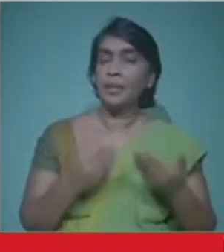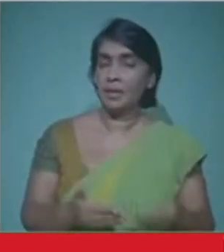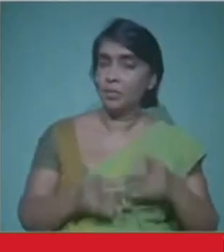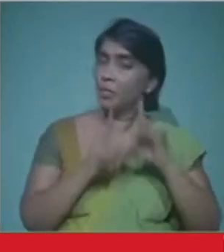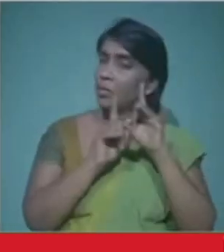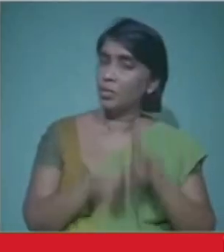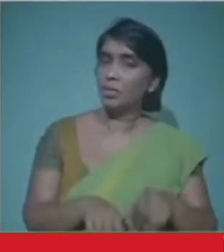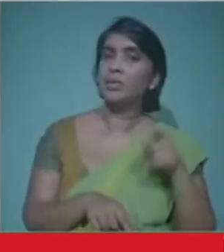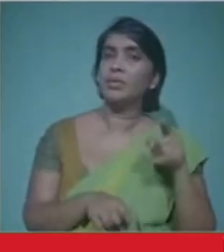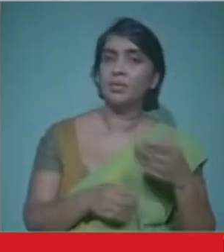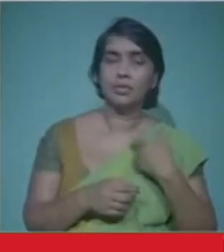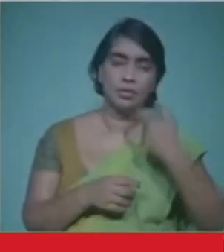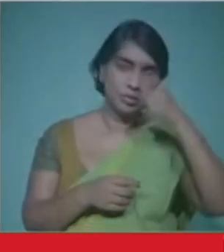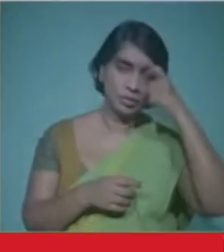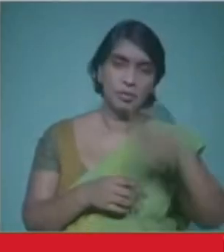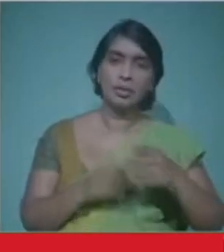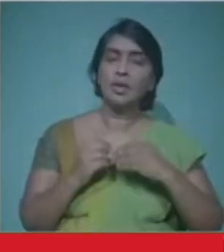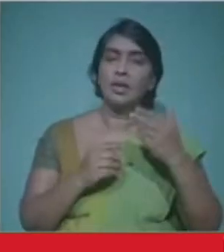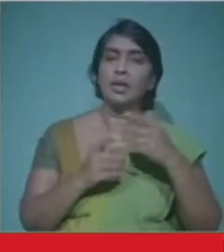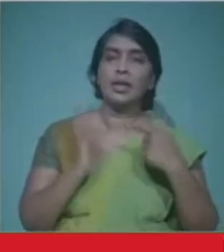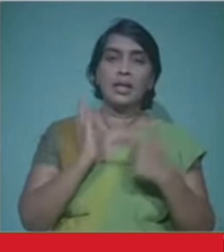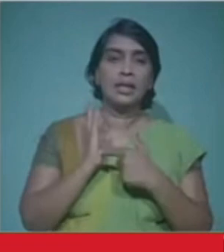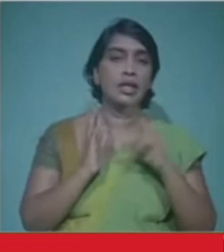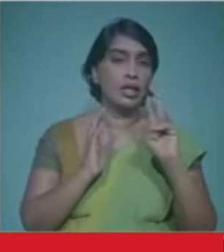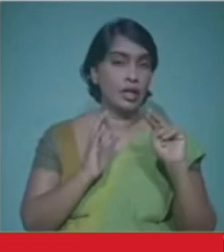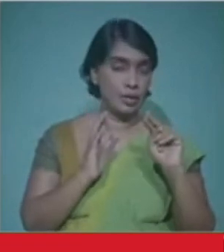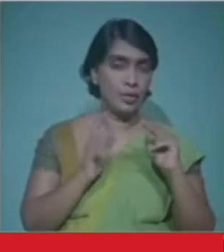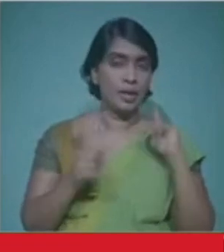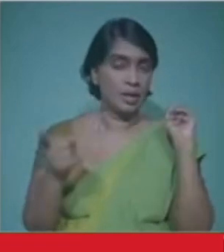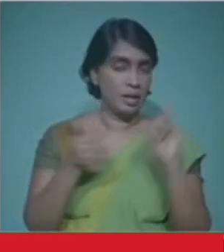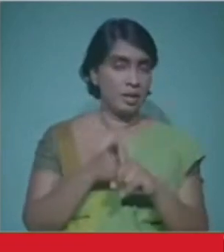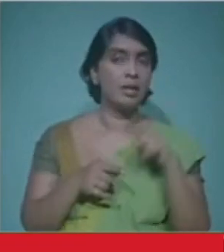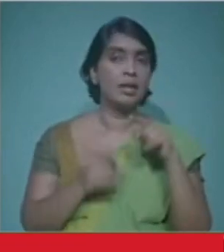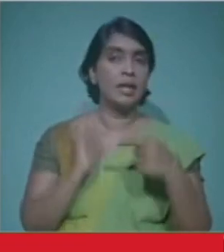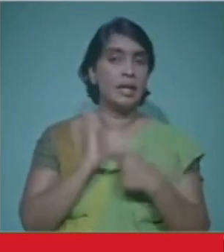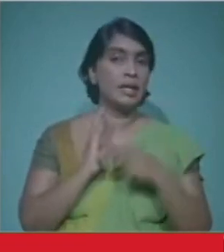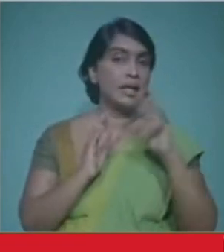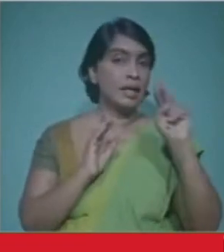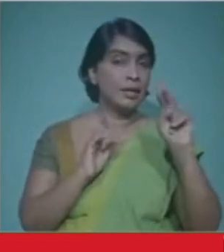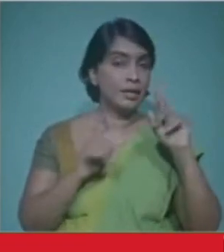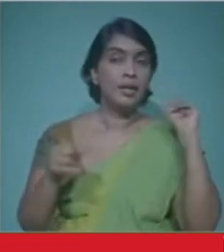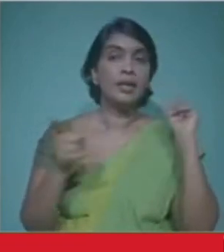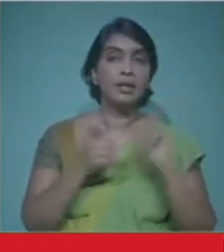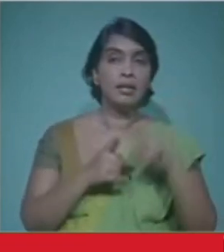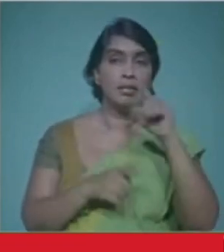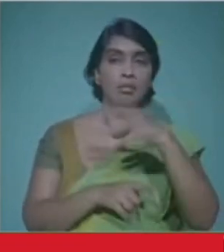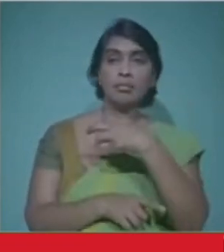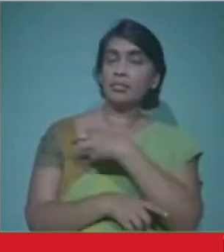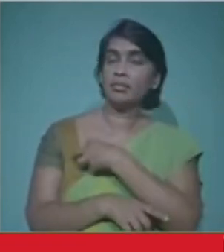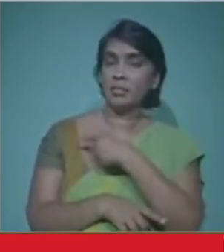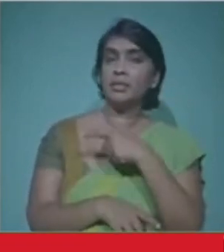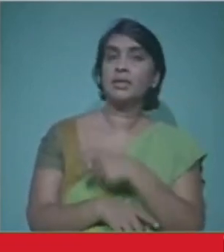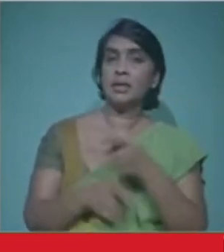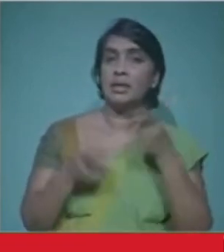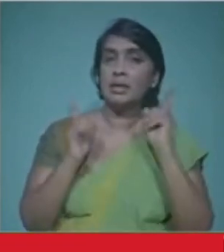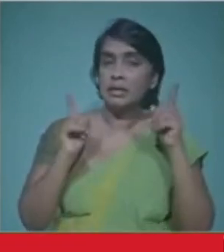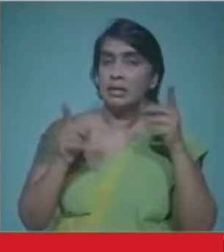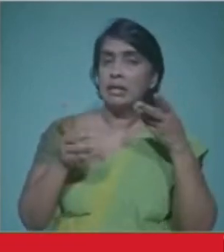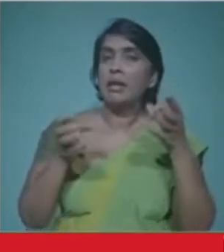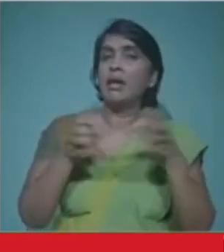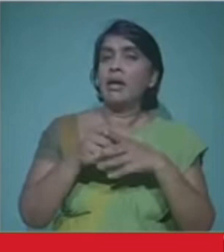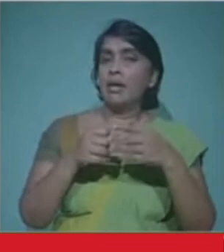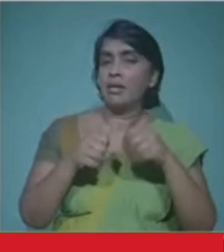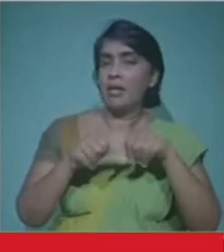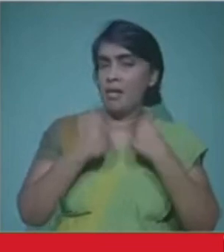ඒ වගේම අපි දන්නවා ඊළඟට T20 තරගාවලියක් එන්න නියමිතයි. ඒ T20 තරගාවලියෙත් මේ ෆෙයාර් ප්ලේ මේ